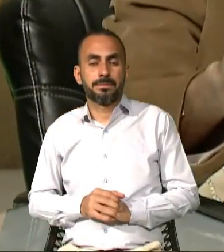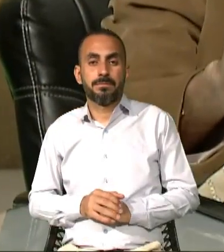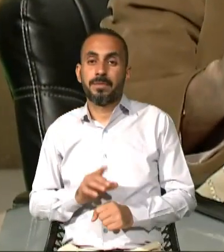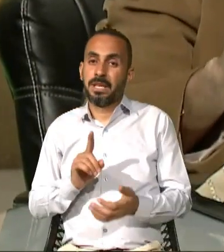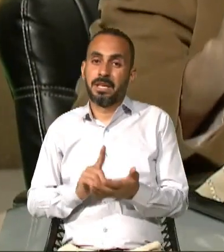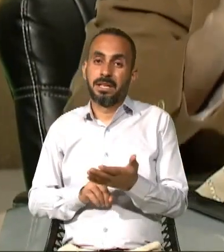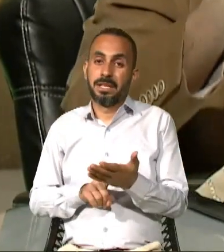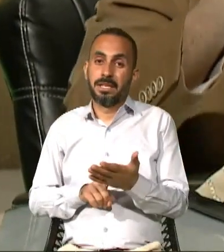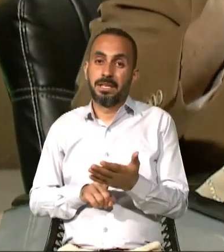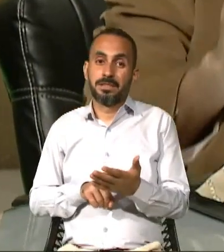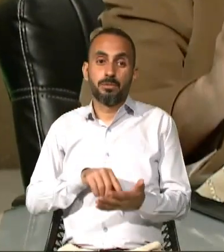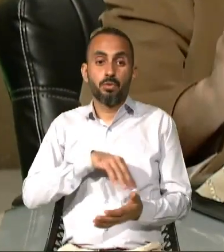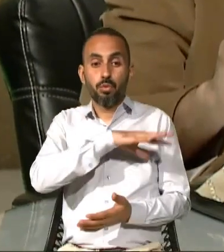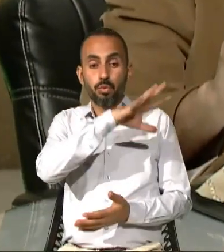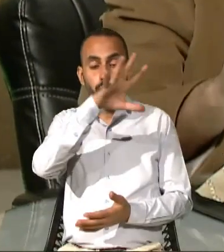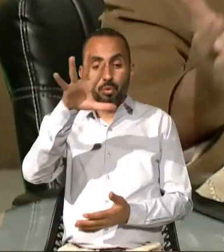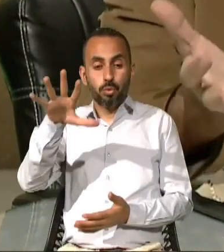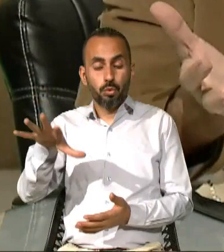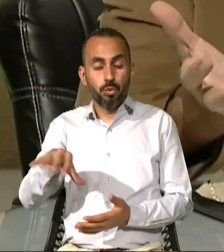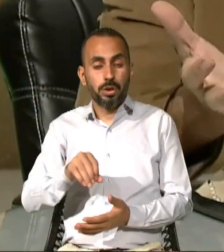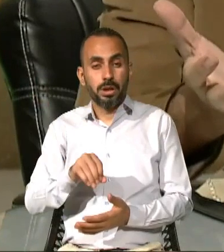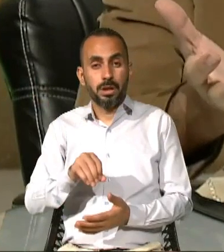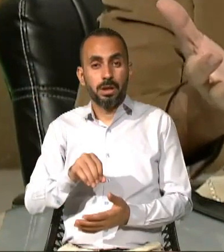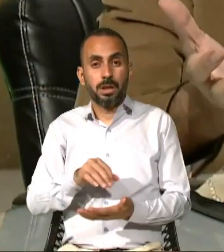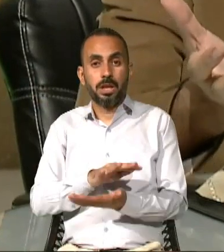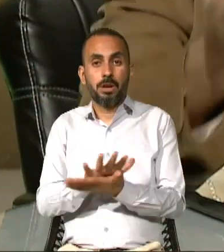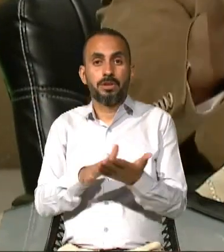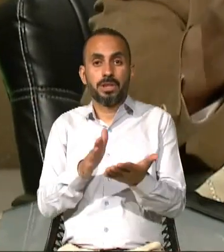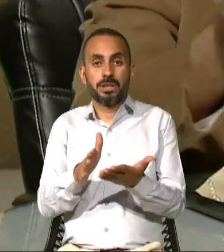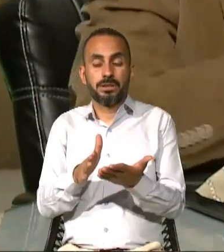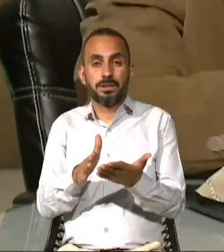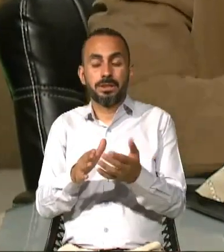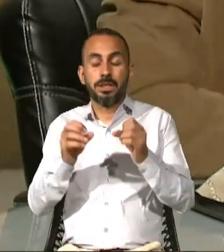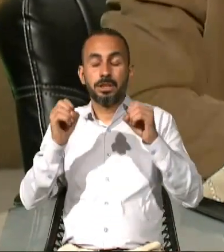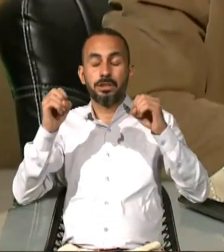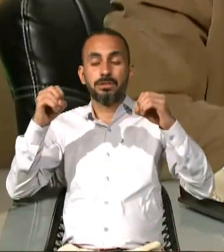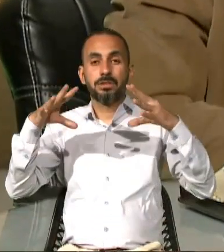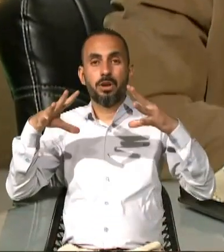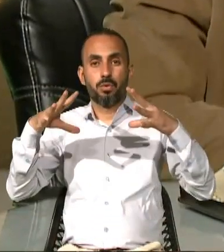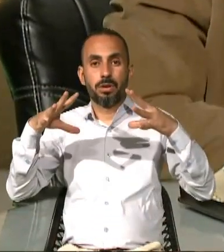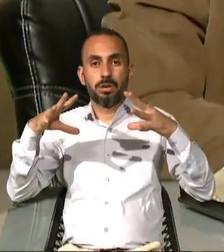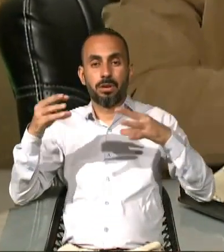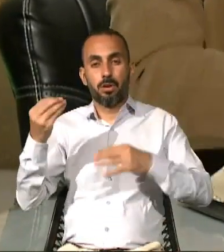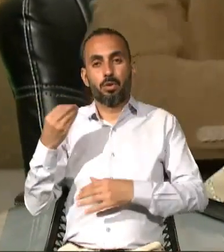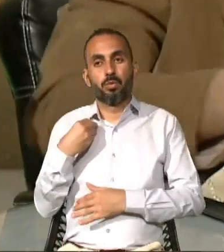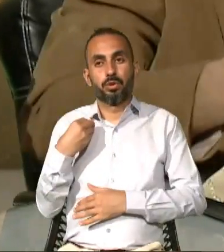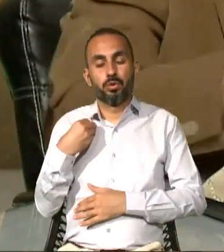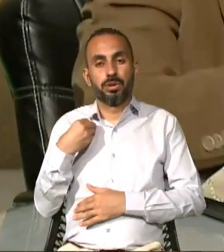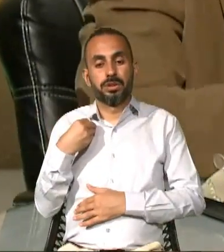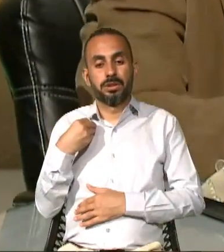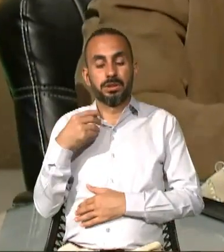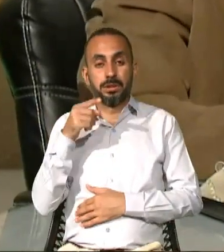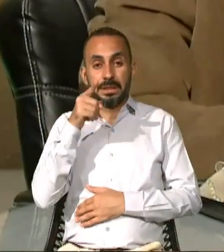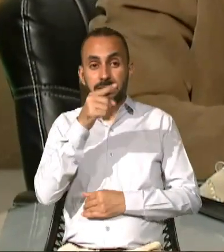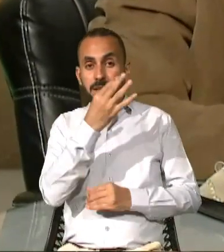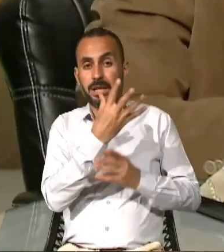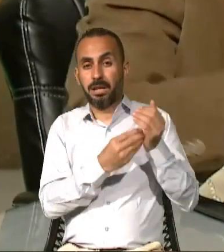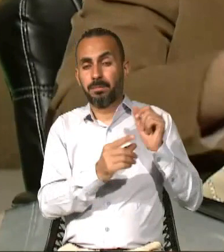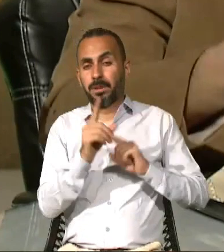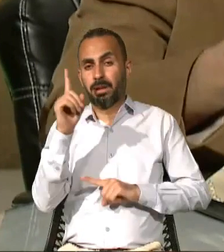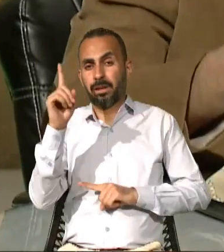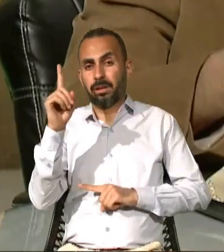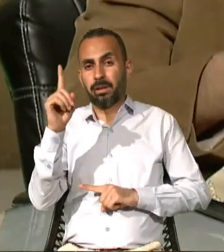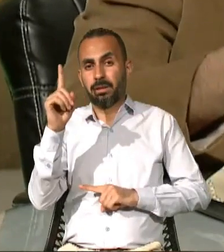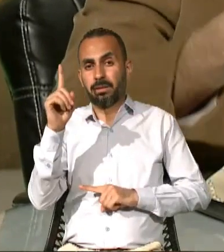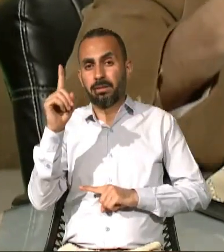قريب على الابواب من فضلك فوق، انت ابن للرب زي ما كان كل اخواتي بيتكلموا،